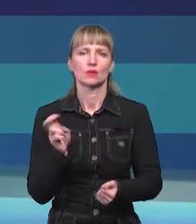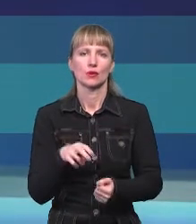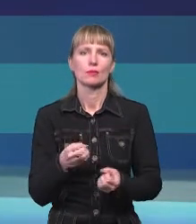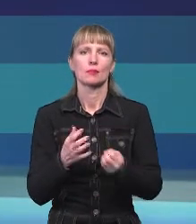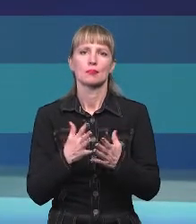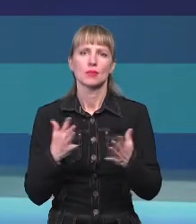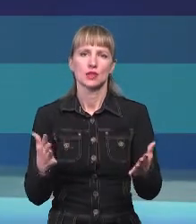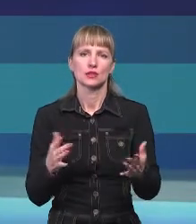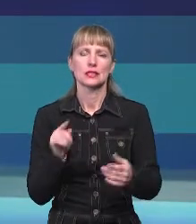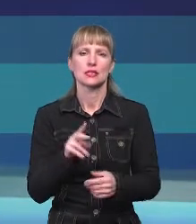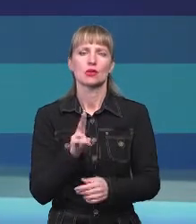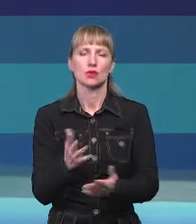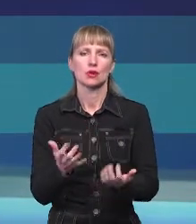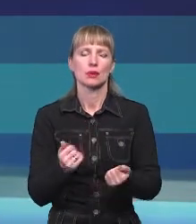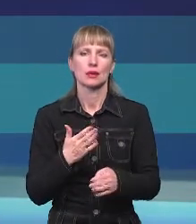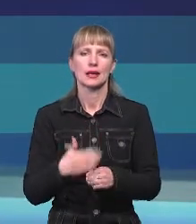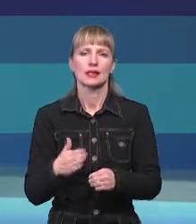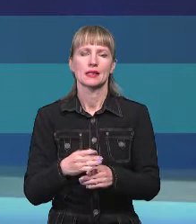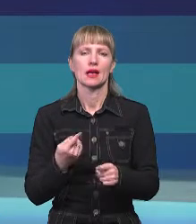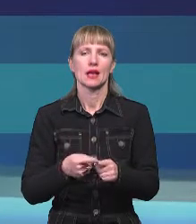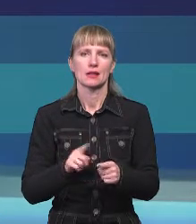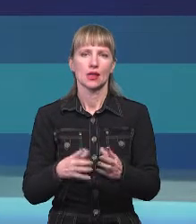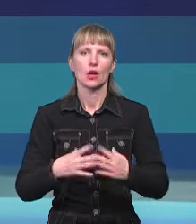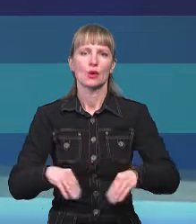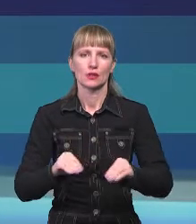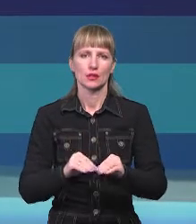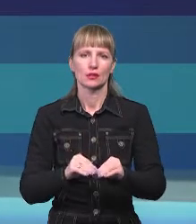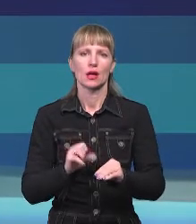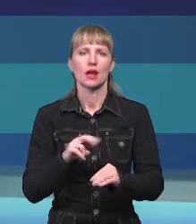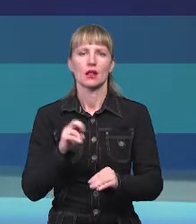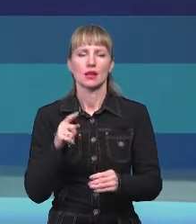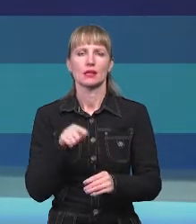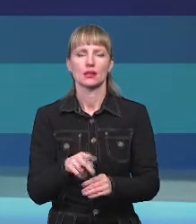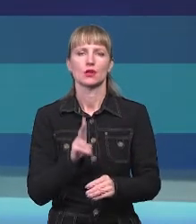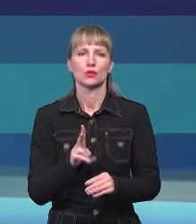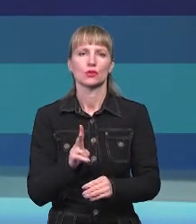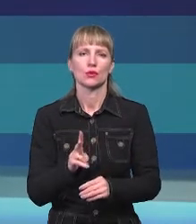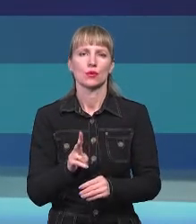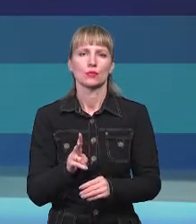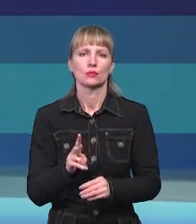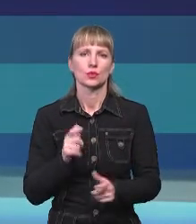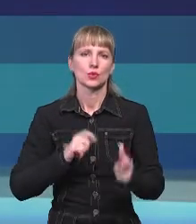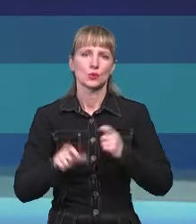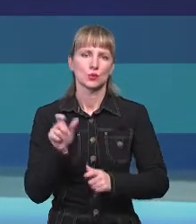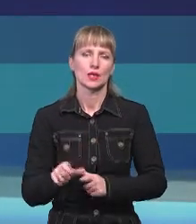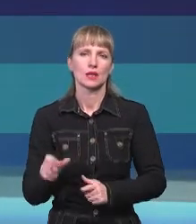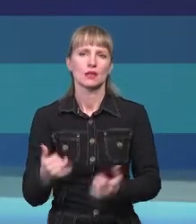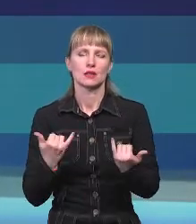Просто більшість з тих, хто отримують кредити, це все-таки родини. Але є і ті, хто навіть студенти.